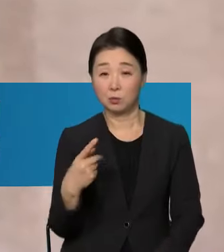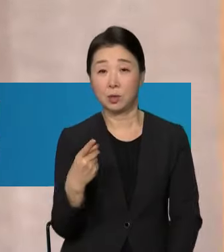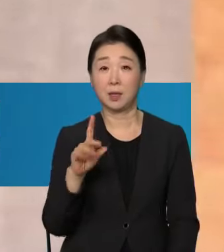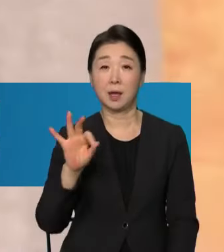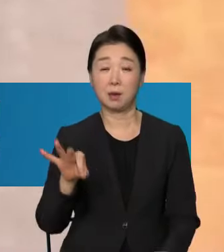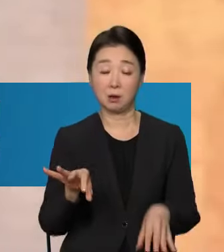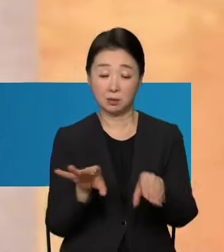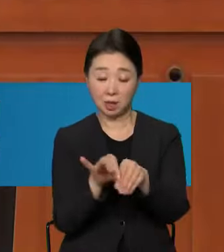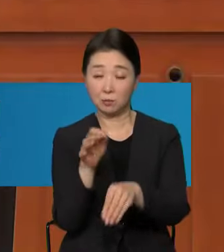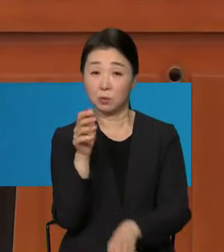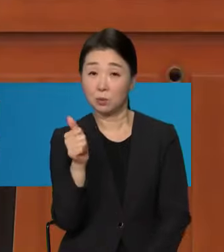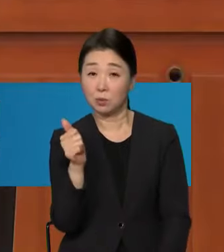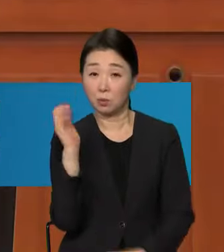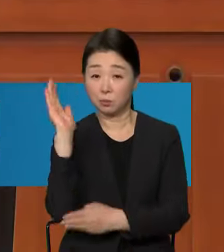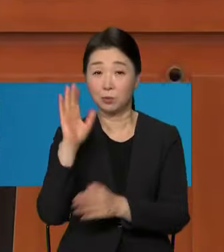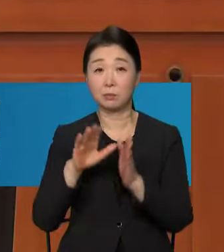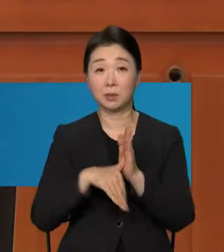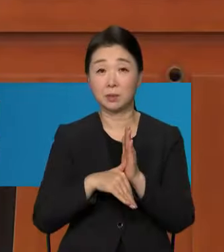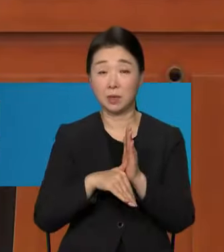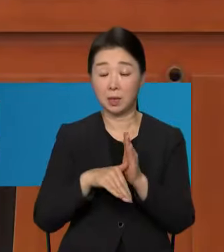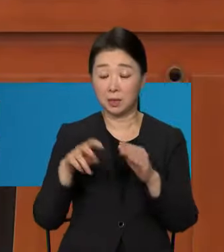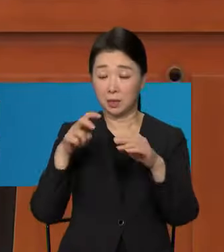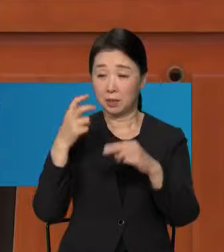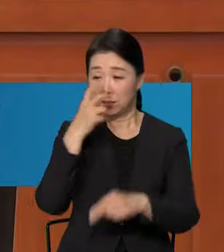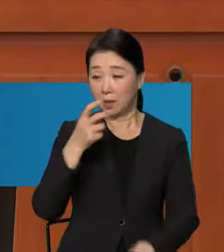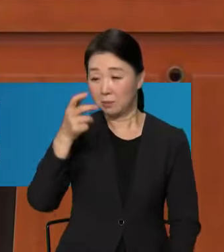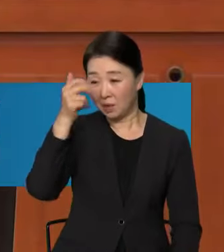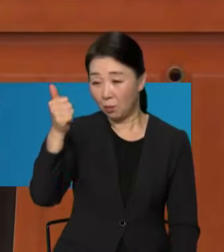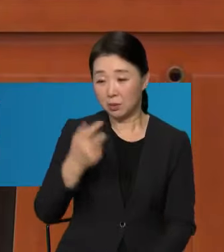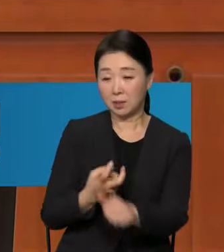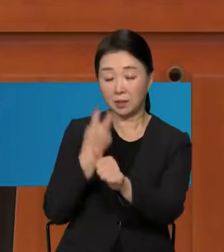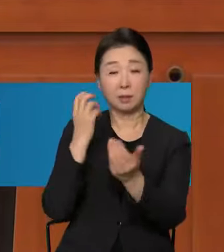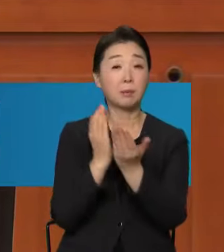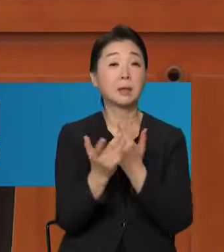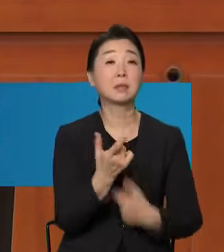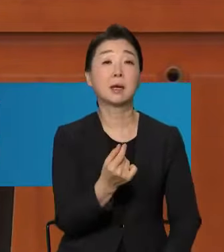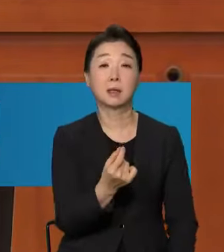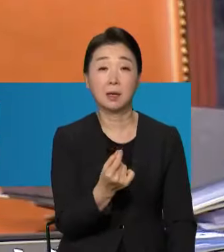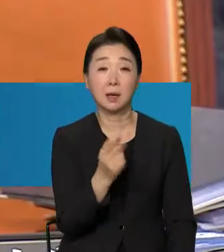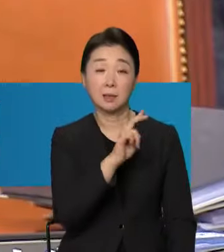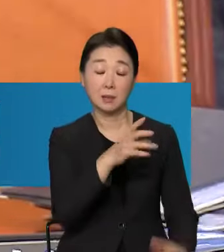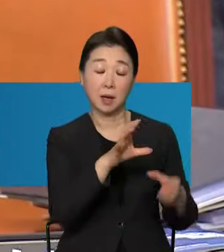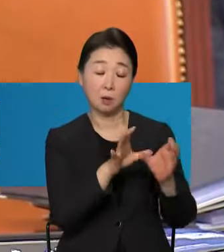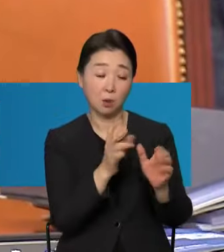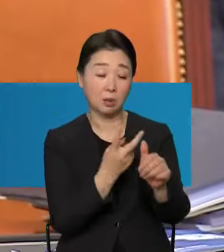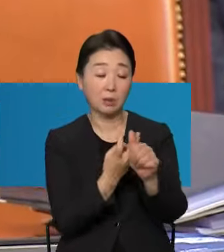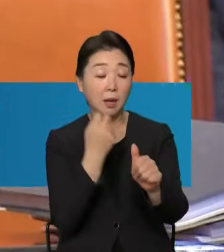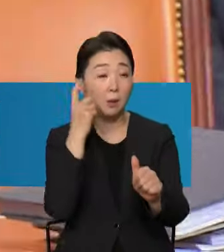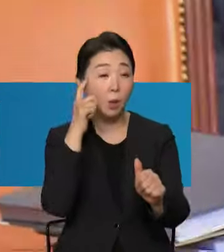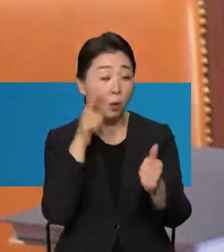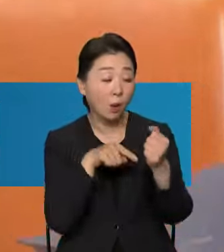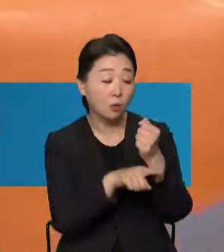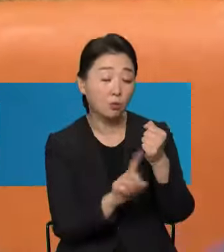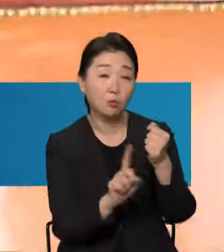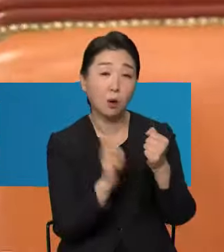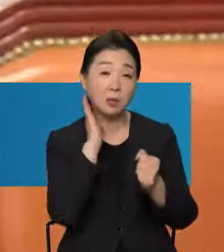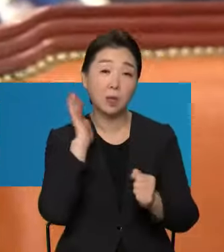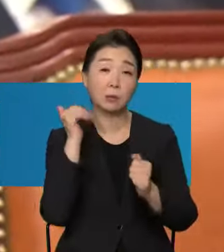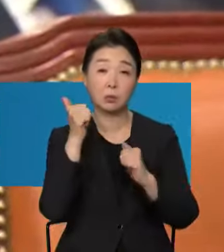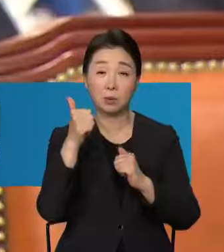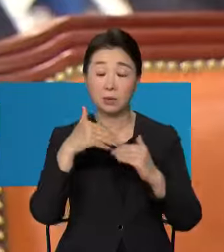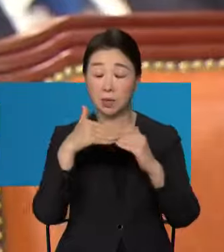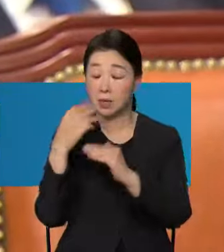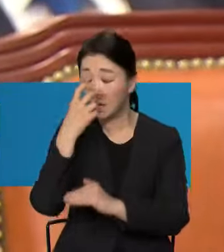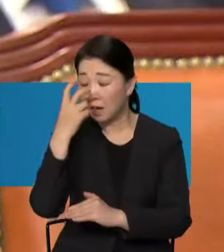사무총장은 오늘 브리핑에서 감사원장 탄핵이 부당하다는 점을 밝히고 야권에서 탄핵의 이유로 제시한 대통령실 관저